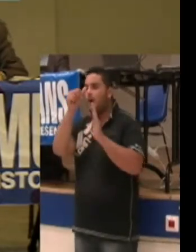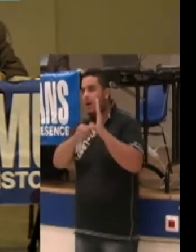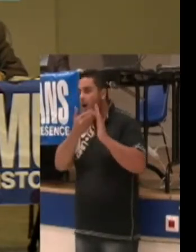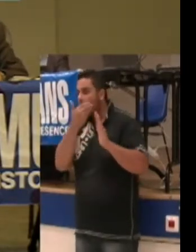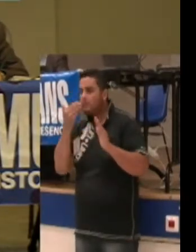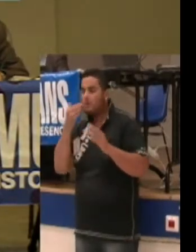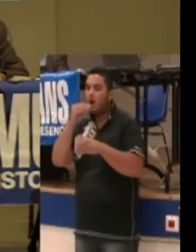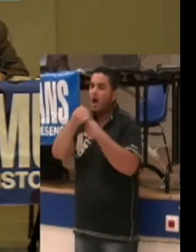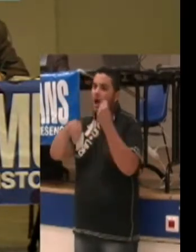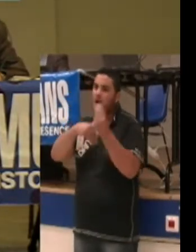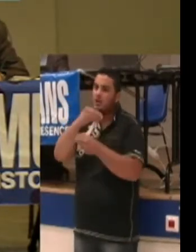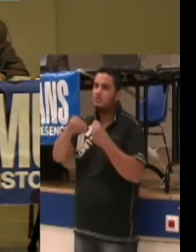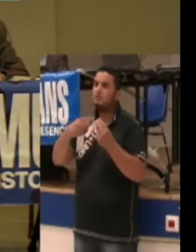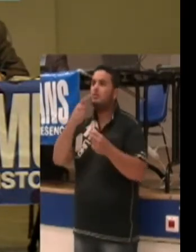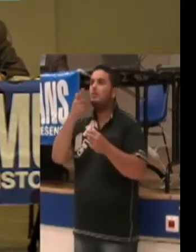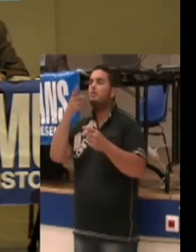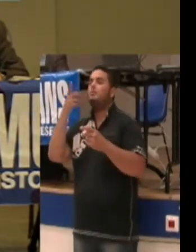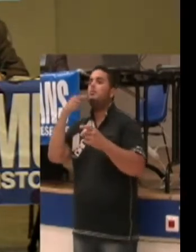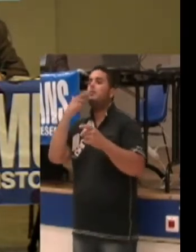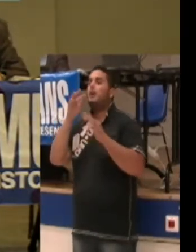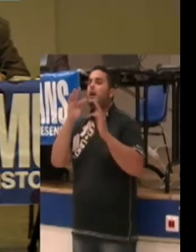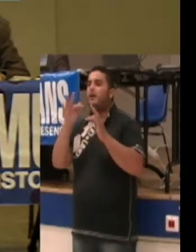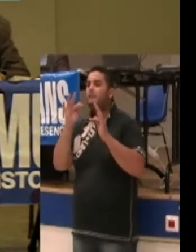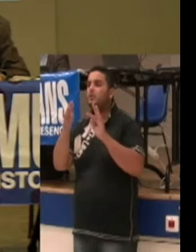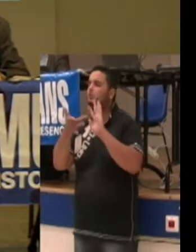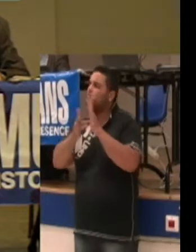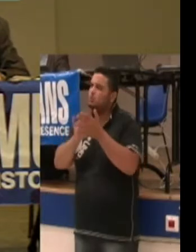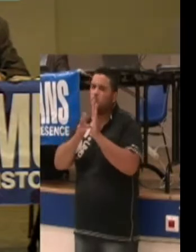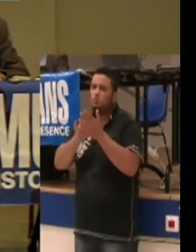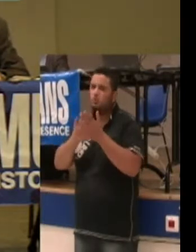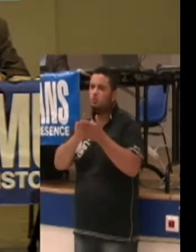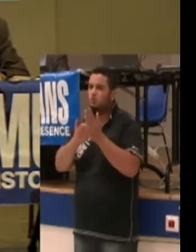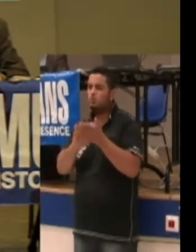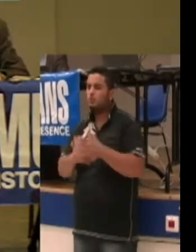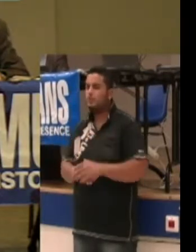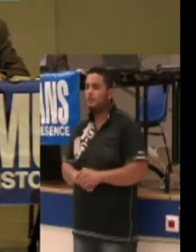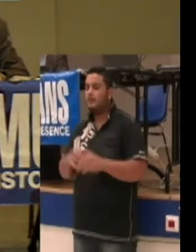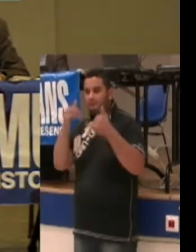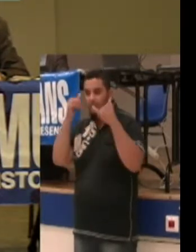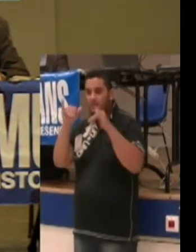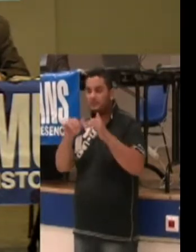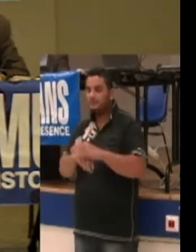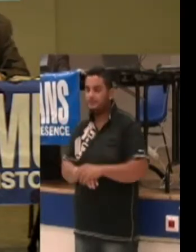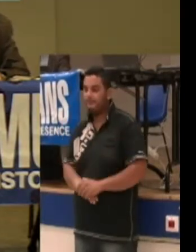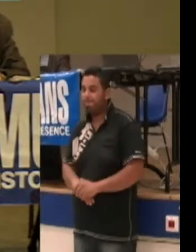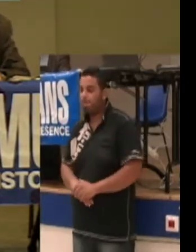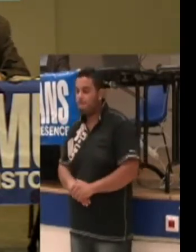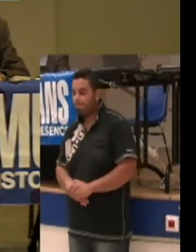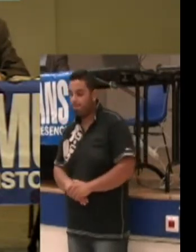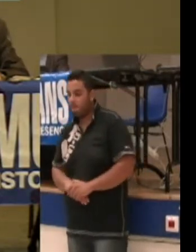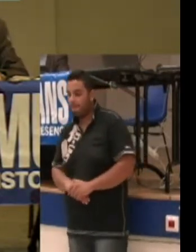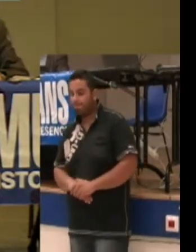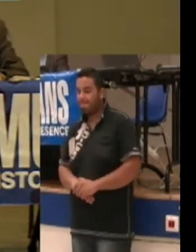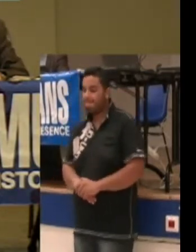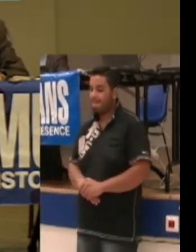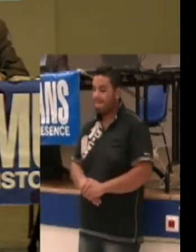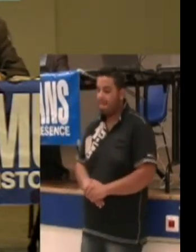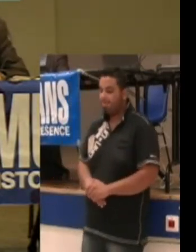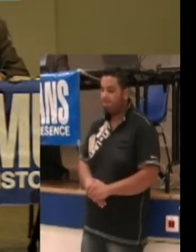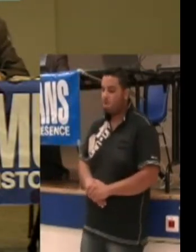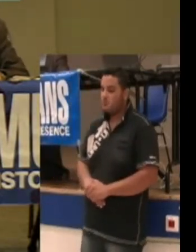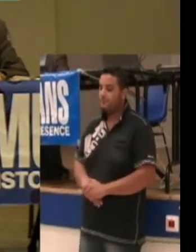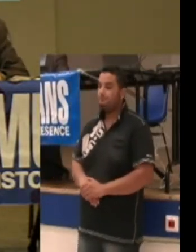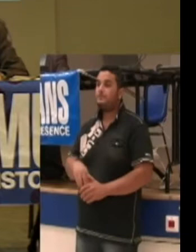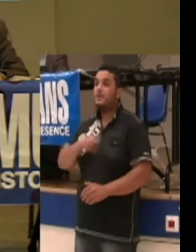de l'Hajj, il nous parle de l'Qisas, la loi du Talib, il nous parle de tout ça في سورة البقرة. Bon, à la fin de سورة العمران, Allah subhanahu wa ta'ala dit,